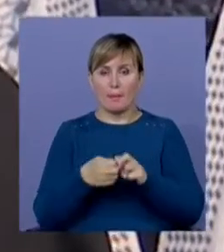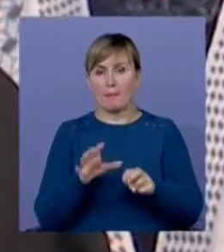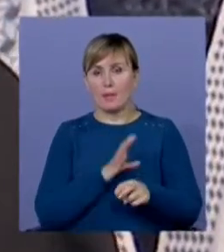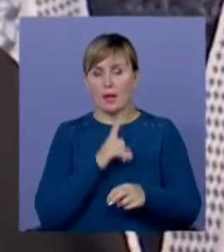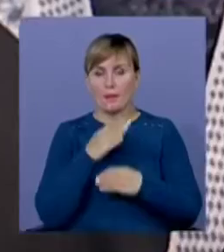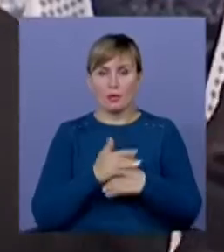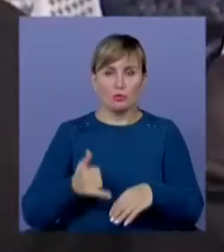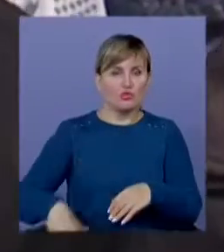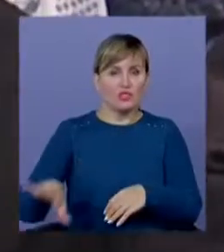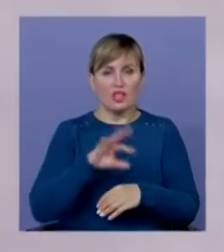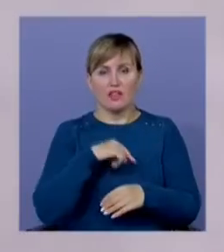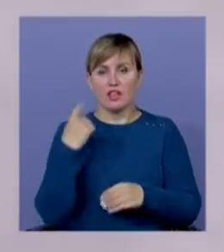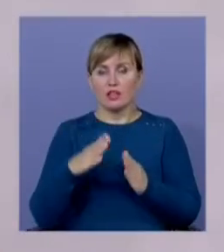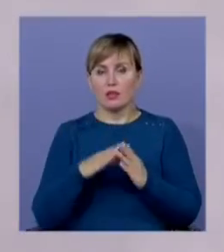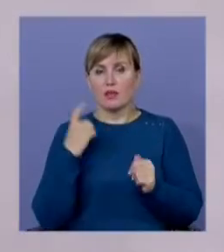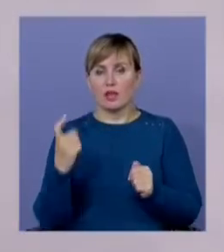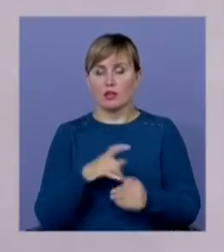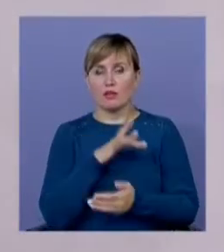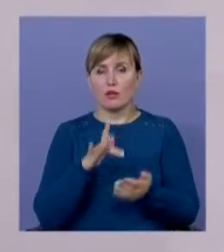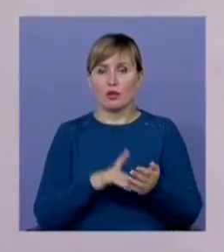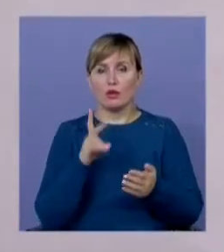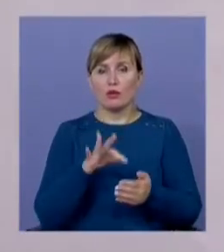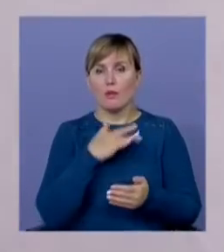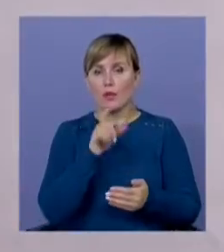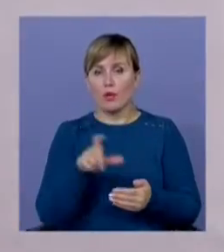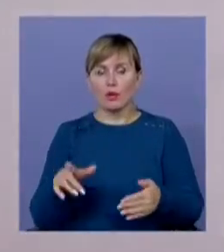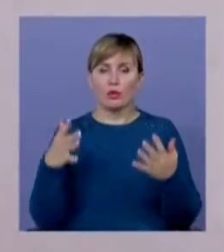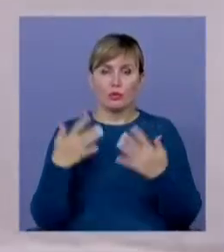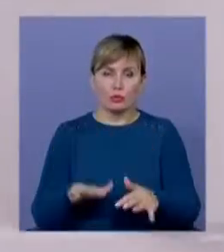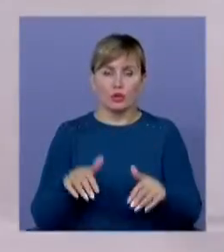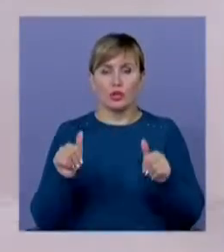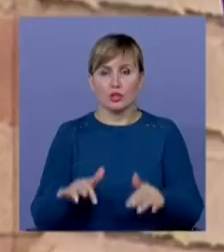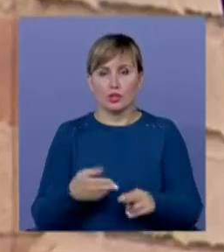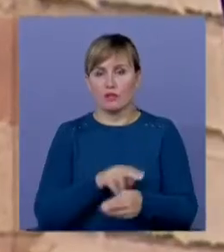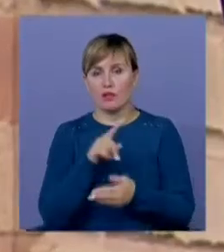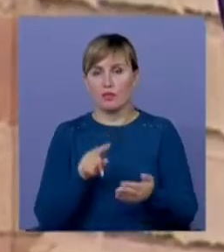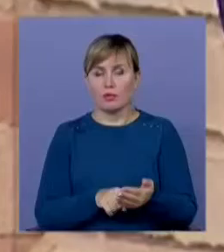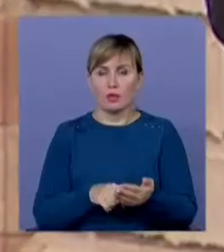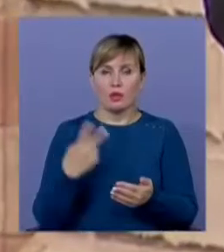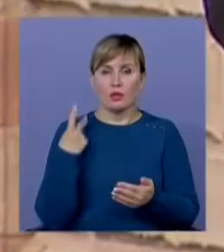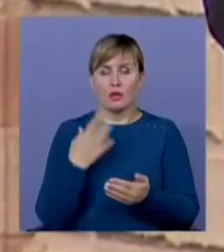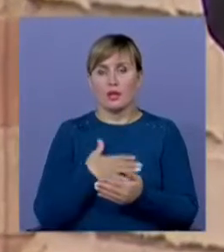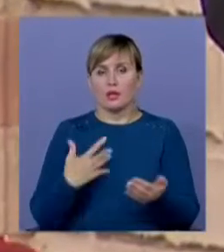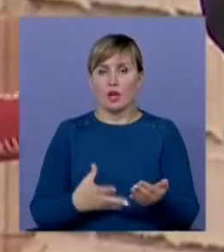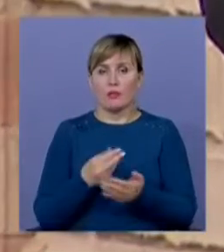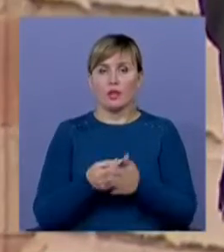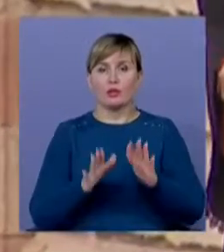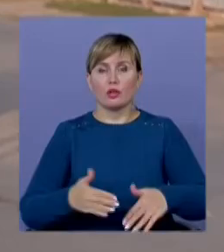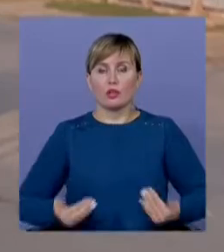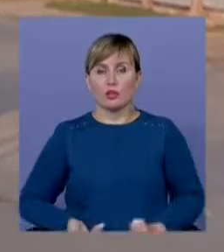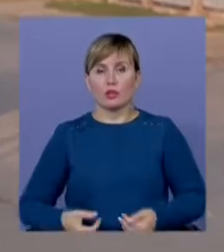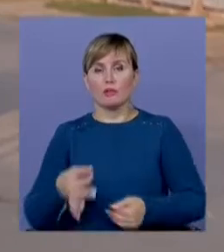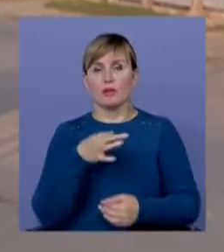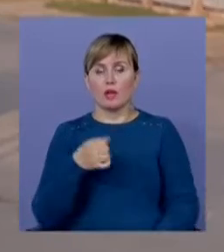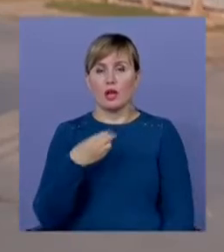почти у всех владельцев частных домов города. Однако многие уже, мол, решили вопрос. Долг не хотят оплачивать только жители